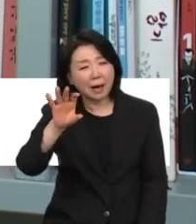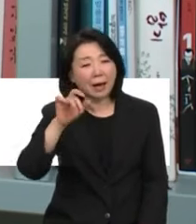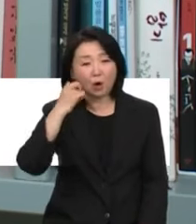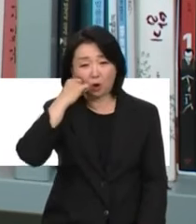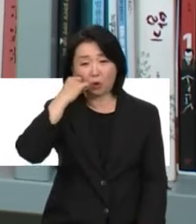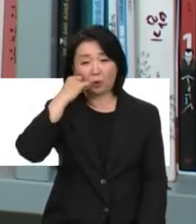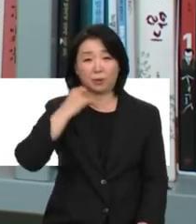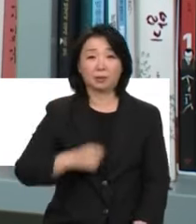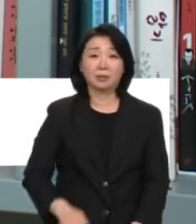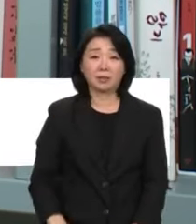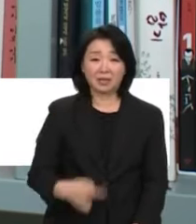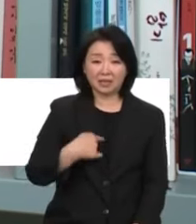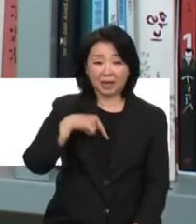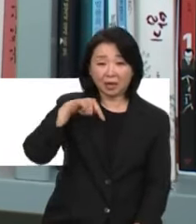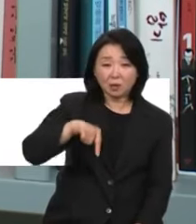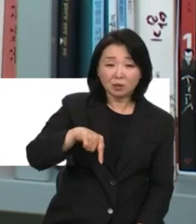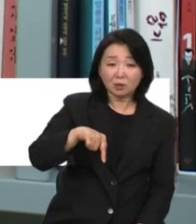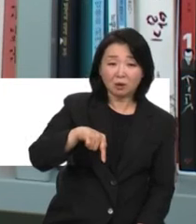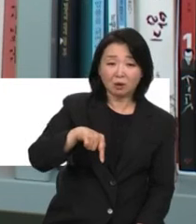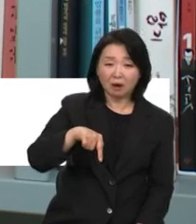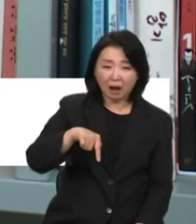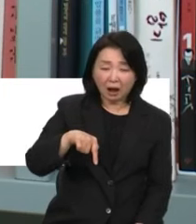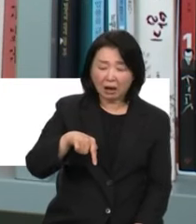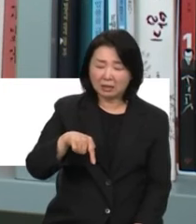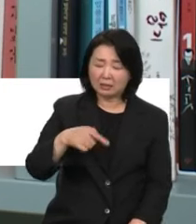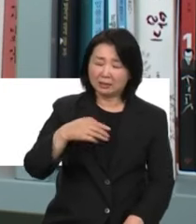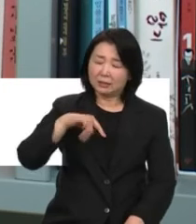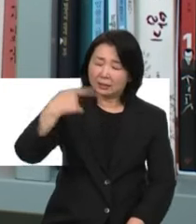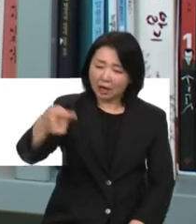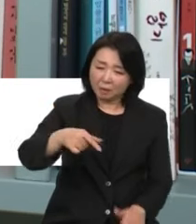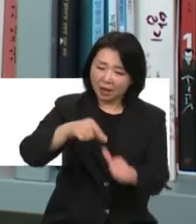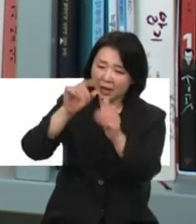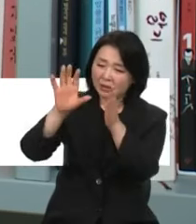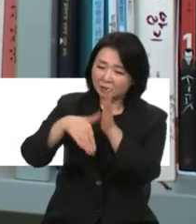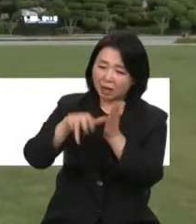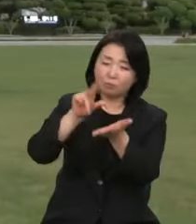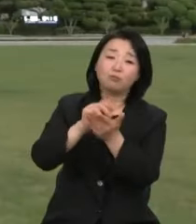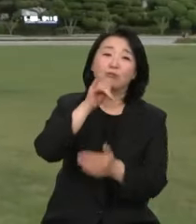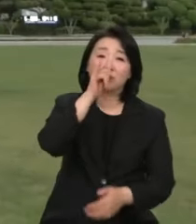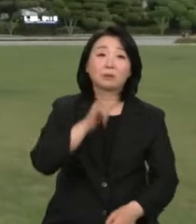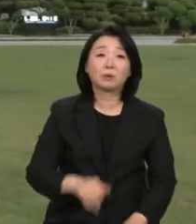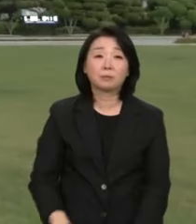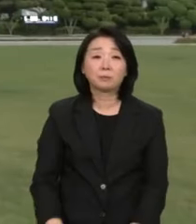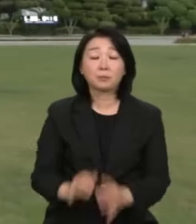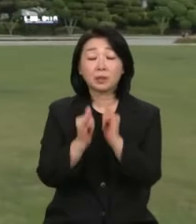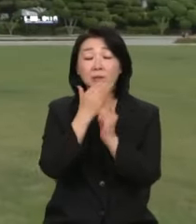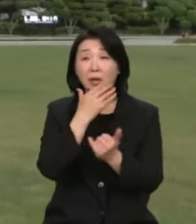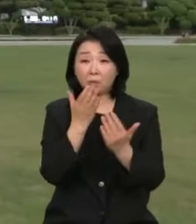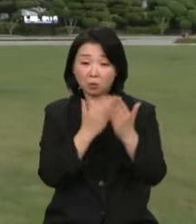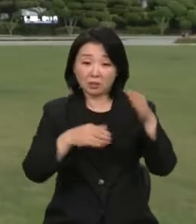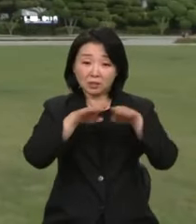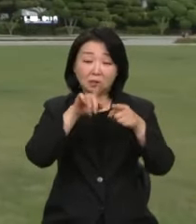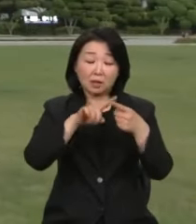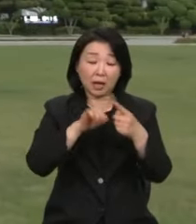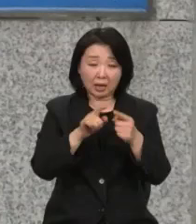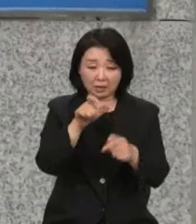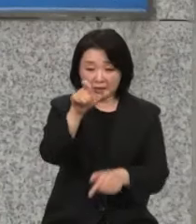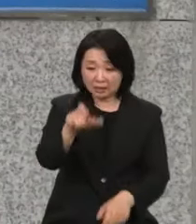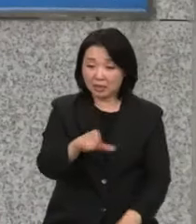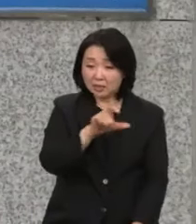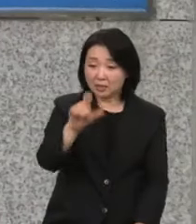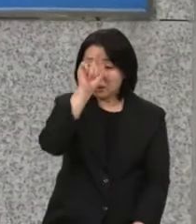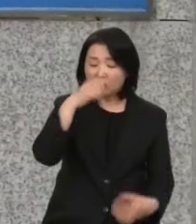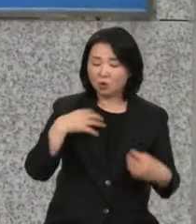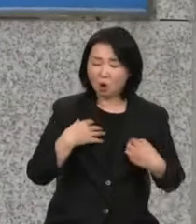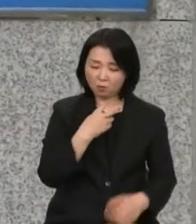거죠. 내가 여기서 이렇게 안 해서 다음에 채용이 되는 데 있어가지고 또 문제도 생기고. 사회복지시설에 대한 지자체의 관리 감독이